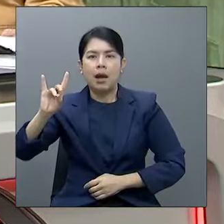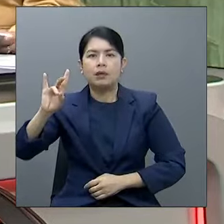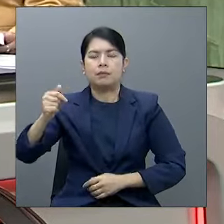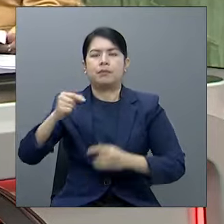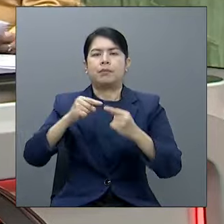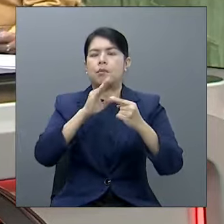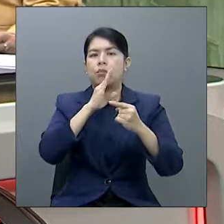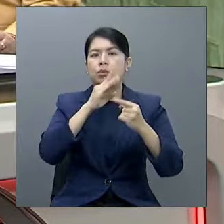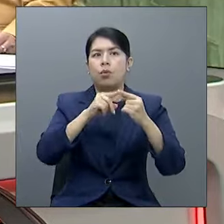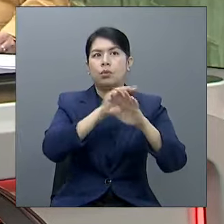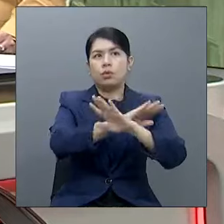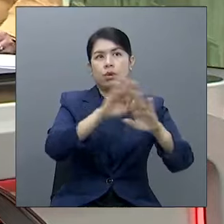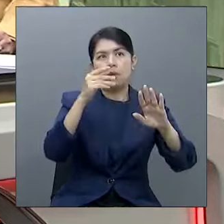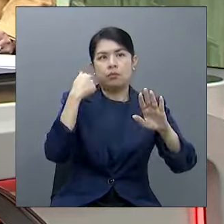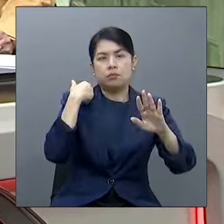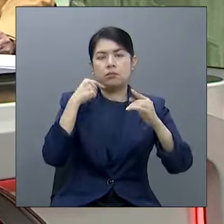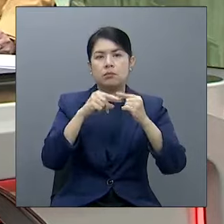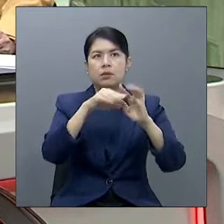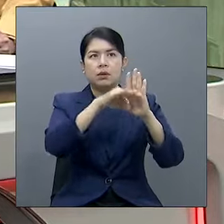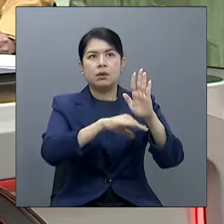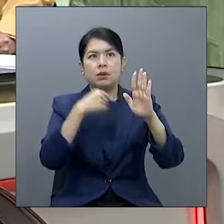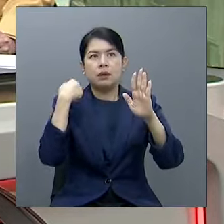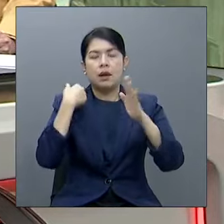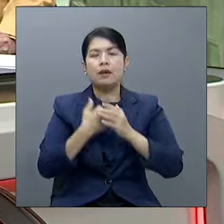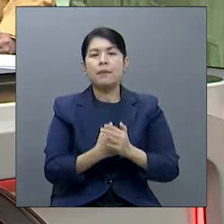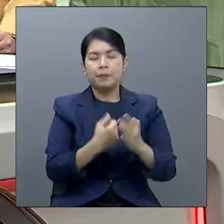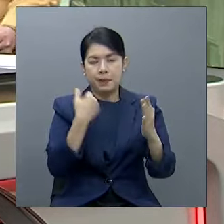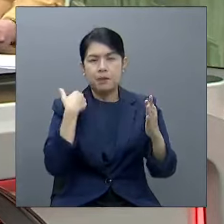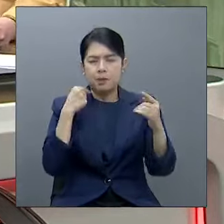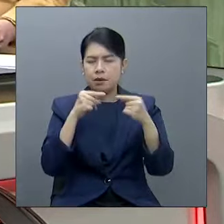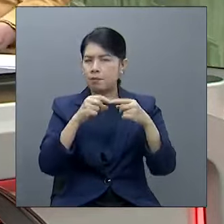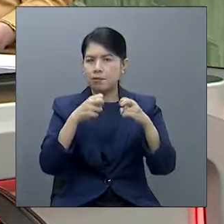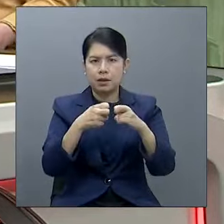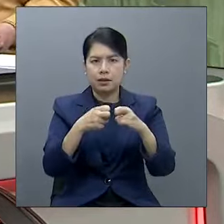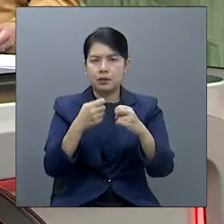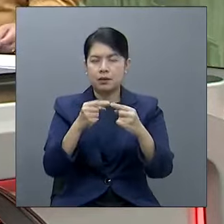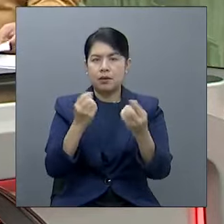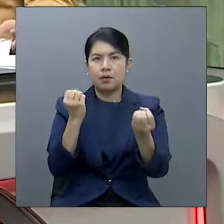องว่าผลเสียมันอาจจะไปตกอยู่กับประชาชนเสียมากกว่าผลดีที่จะได้รับนะคะ